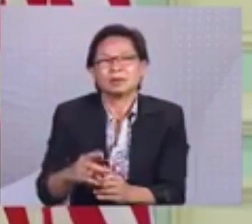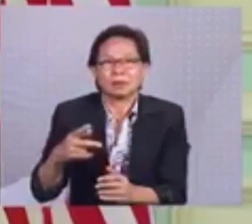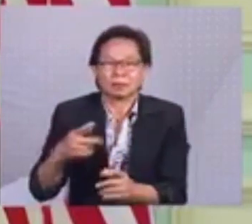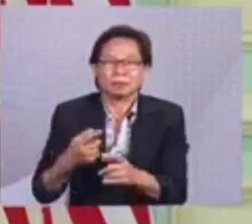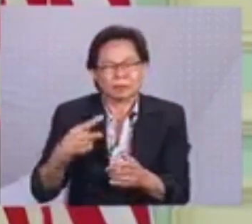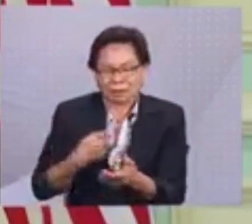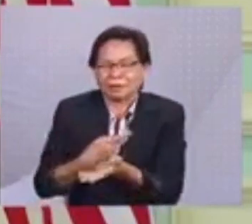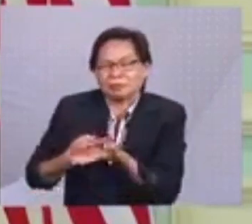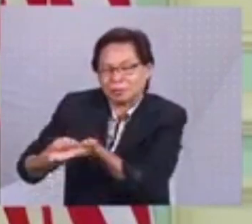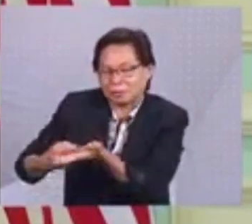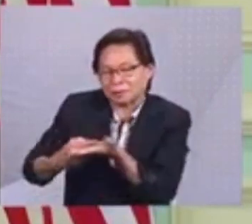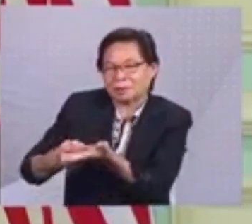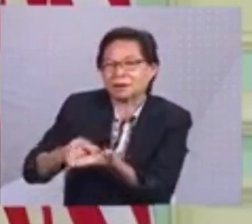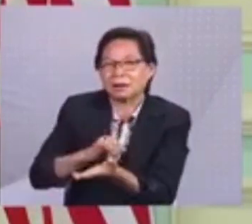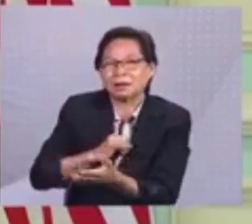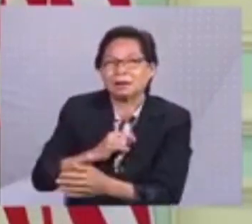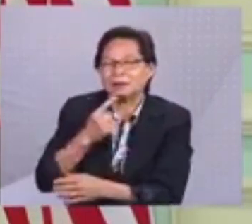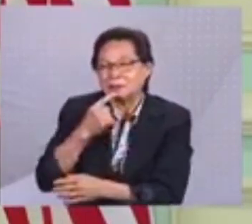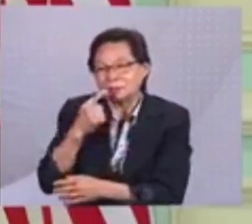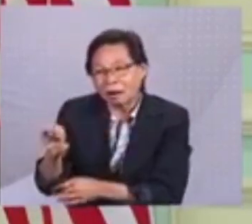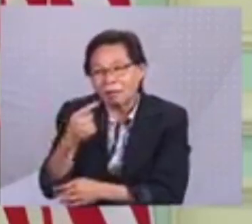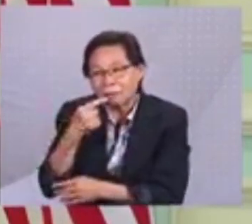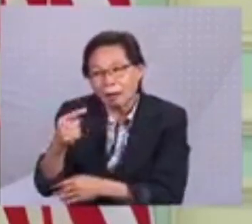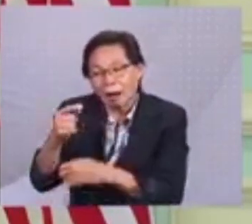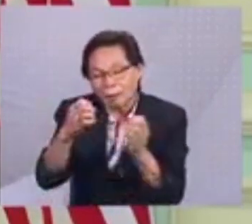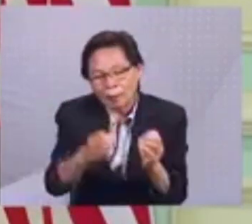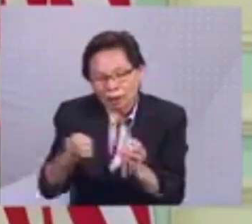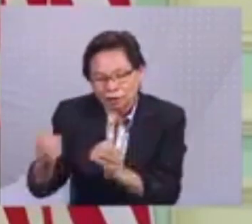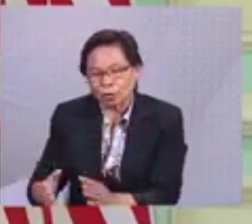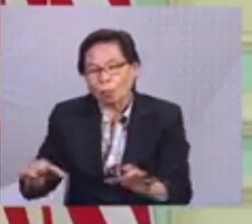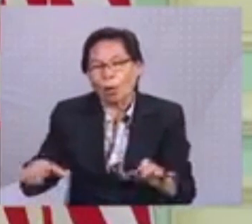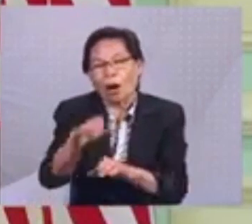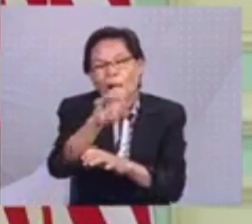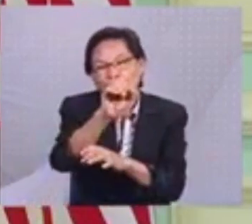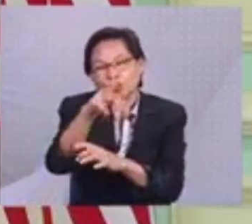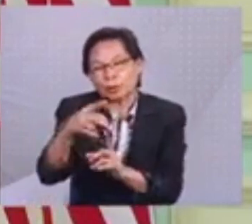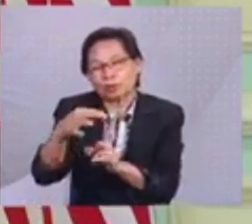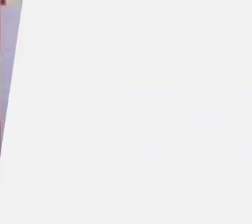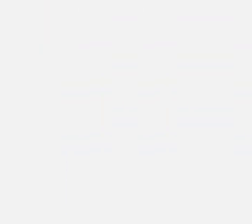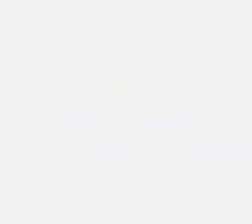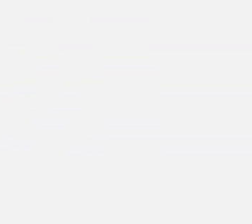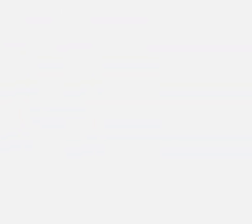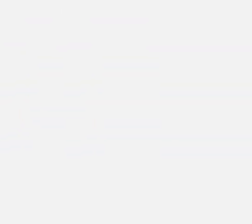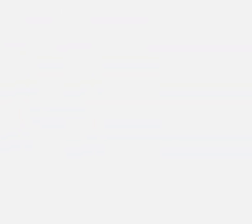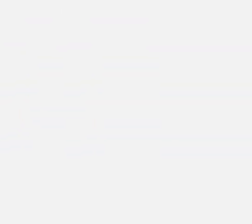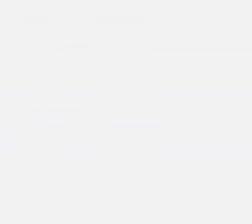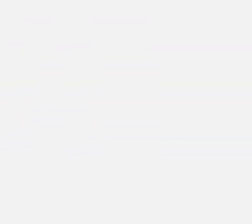berbincang. Kita arahkan supaya setiap penganjur membuat SOP khusus untuk pengamal media.